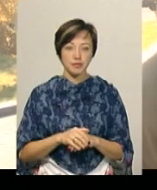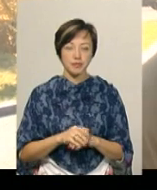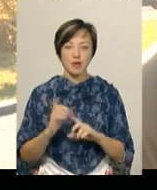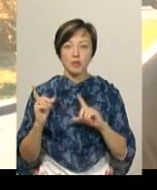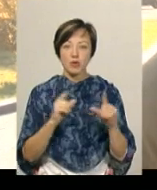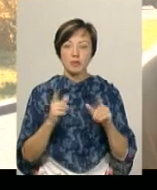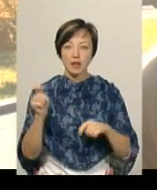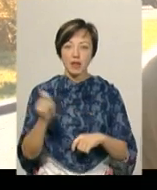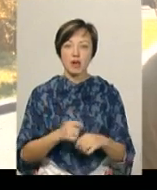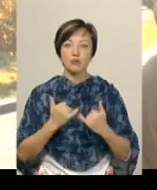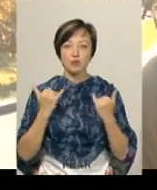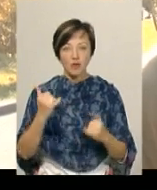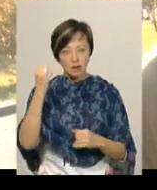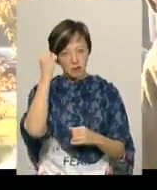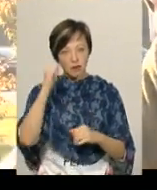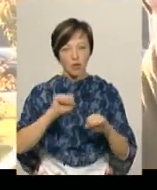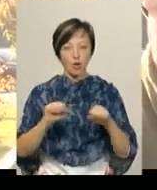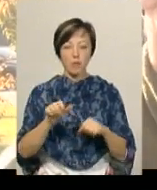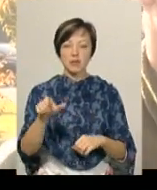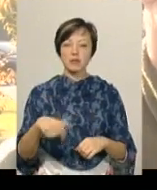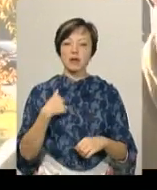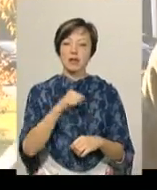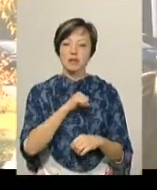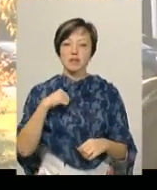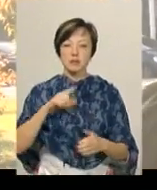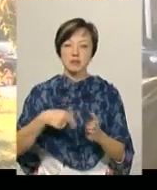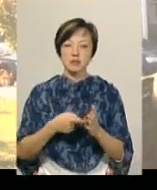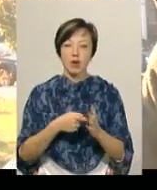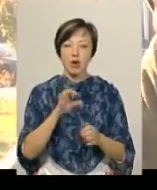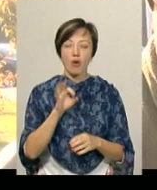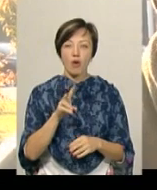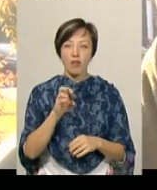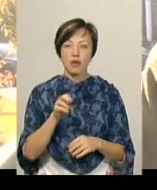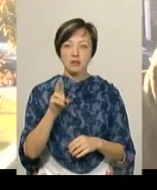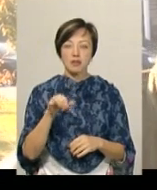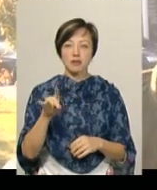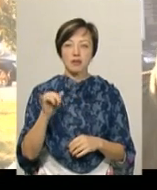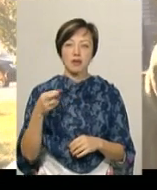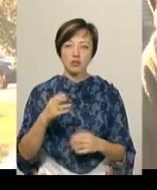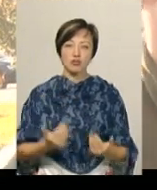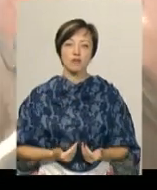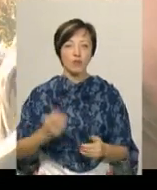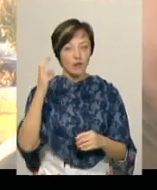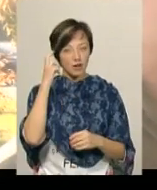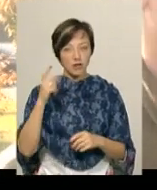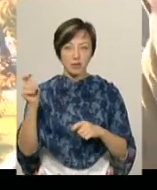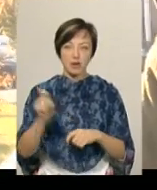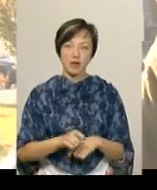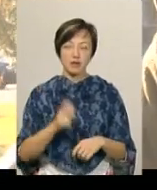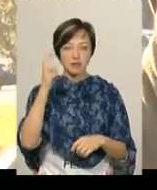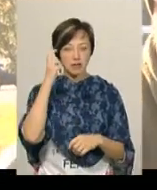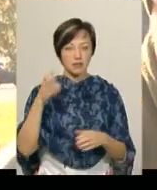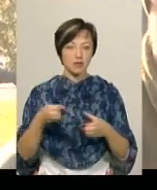Приїхали вшанувати пам'ять командира. Я сам з міста Олександрія, але мешкаю в Києві зараз. І поїхали сюди з